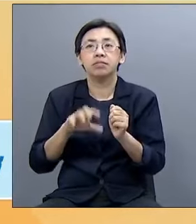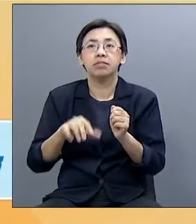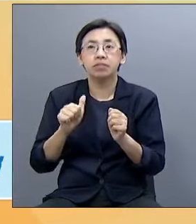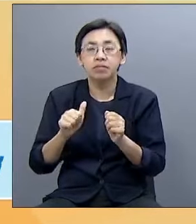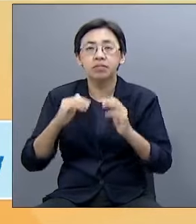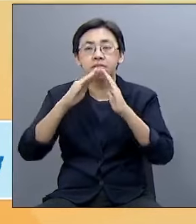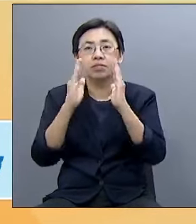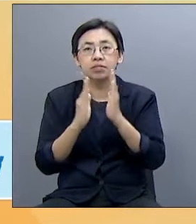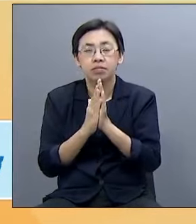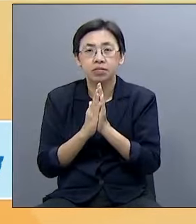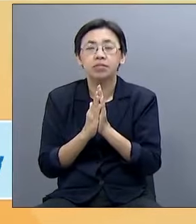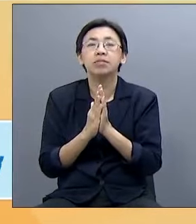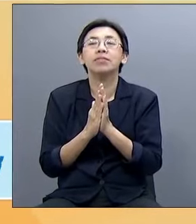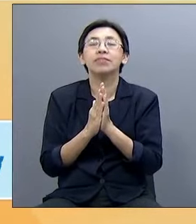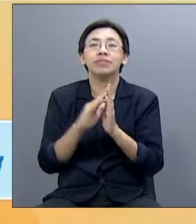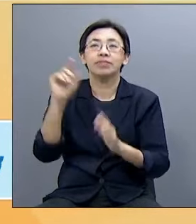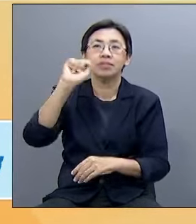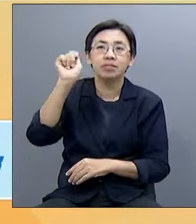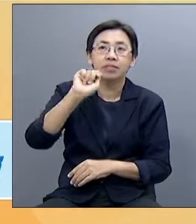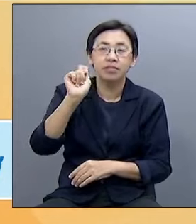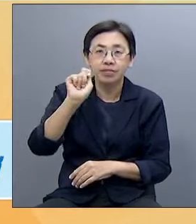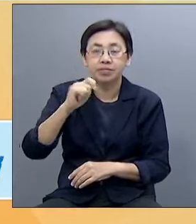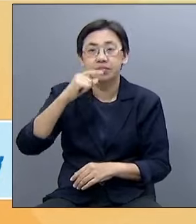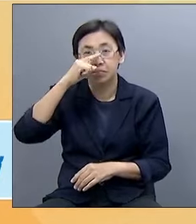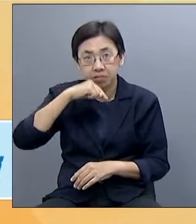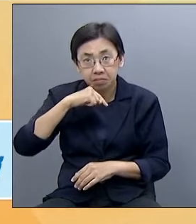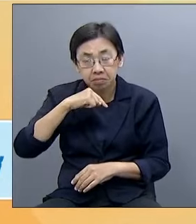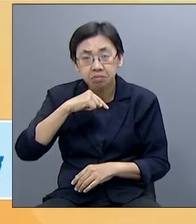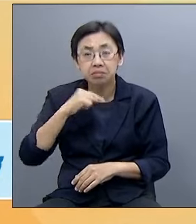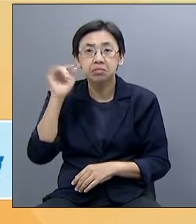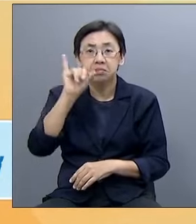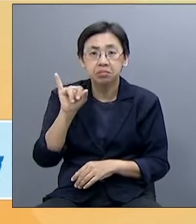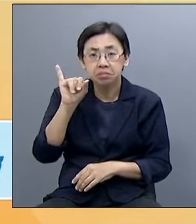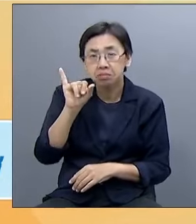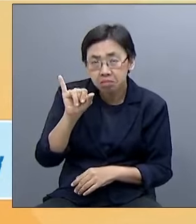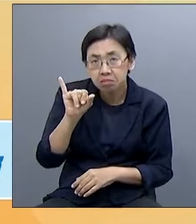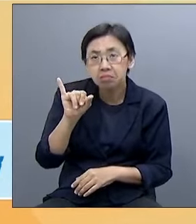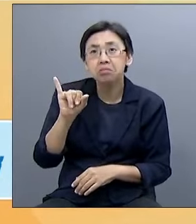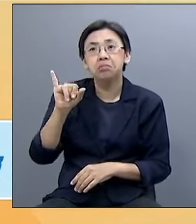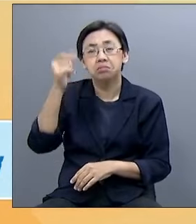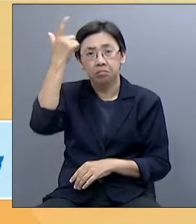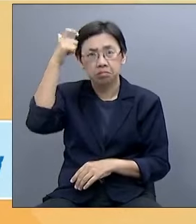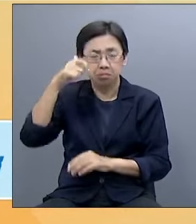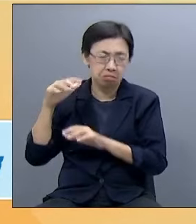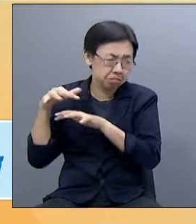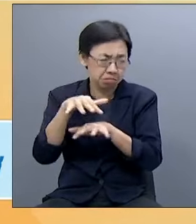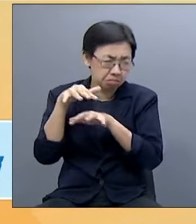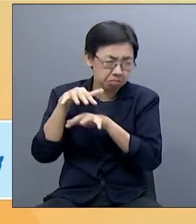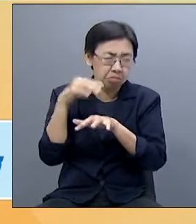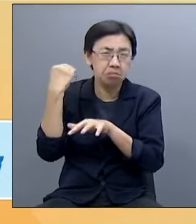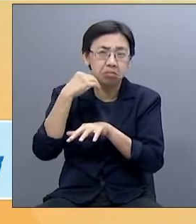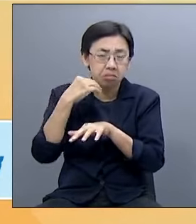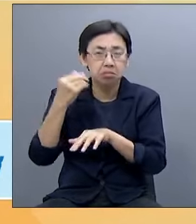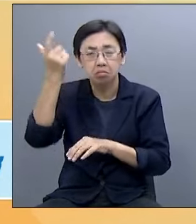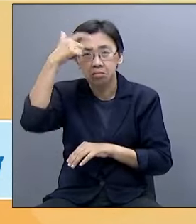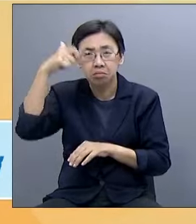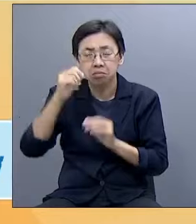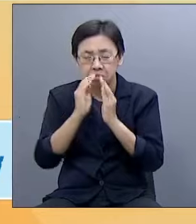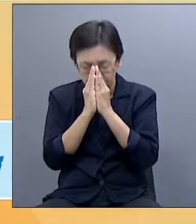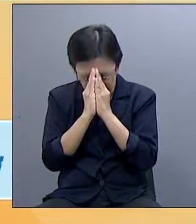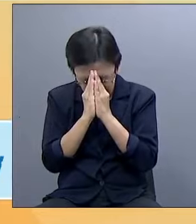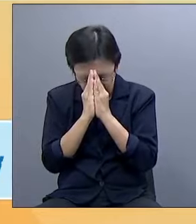แก้วนะคะจริงๆแล้วคุณผู้ชมไม่ได้มีแค่ชาวไทยไม่ได้มีแค่ยุโรปนะคะ ชาวเมียนมาไปกันเยอะมากเขาค่อนข้างที่จะให้ความศรัทธ